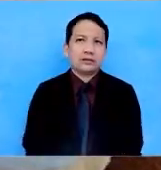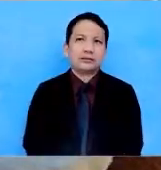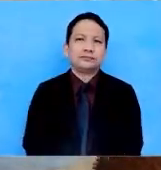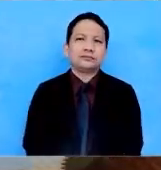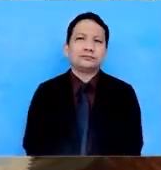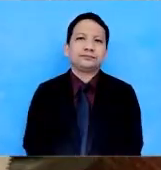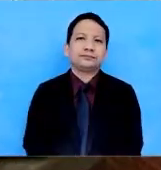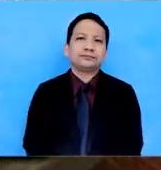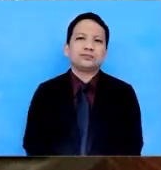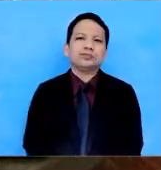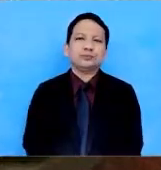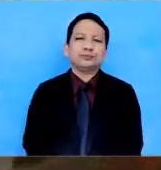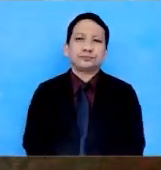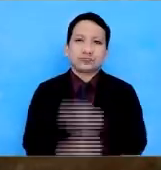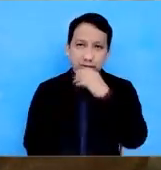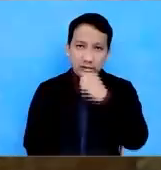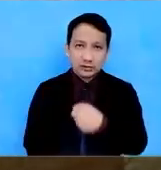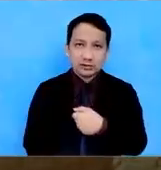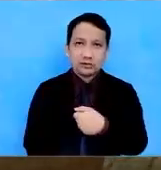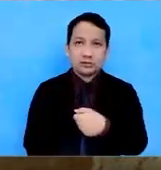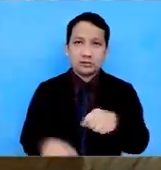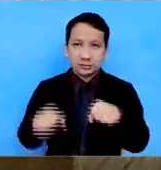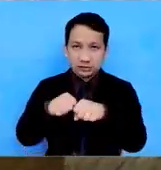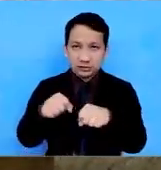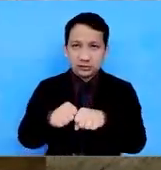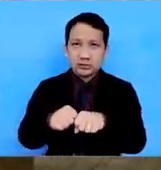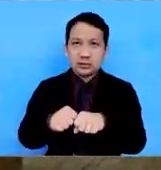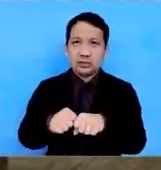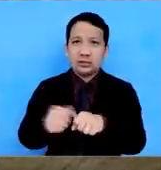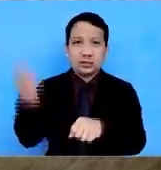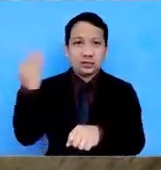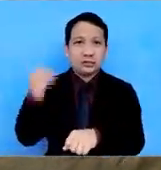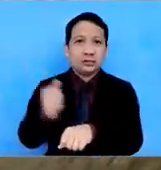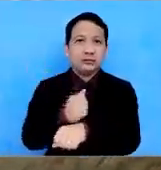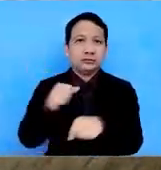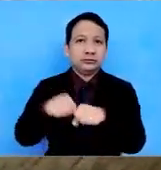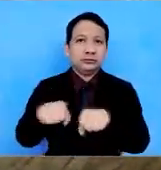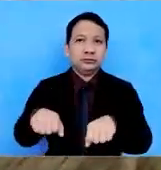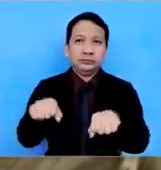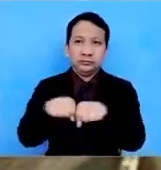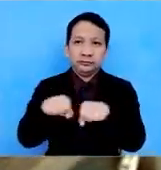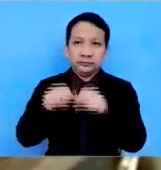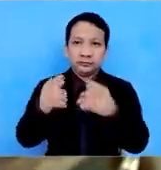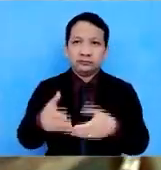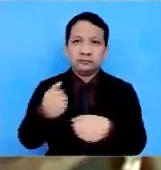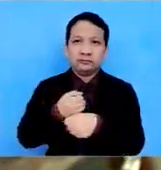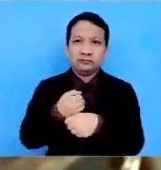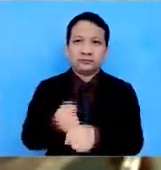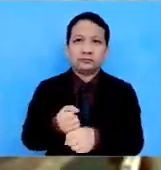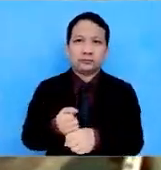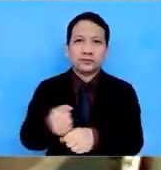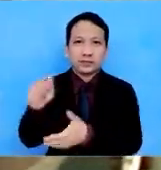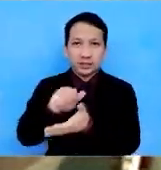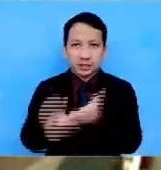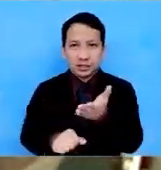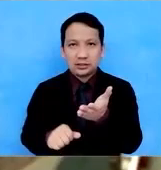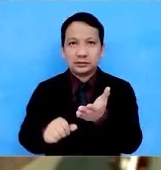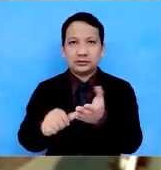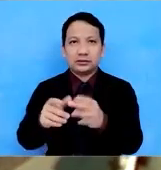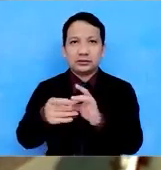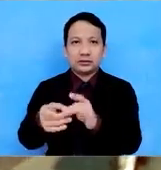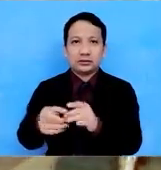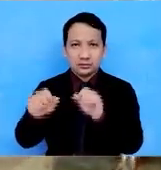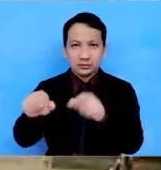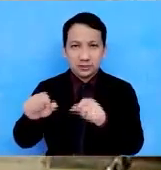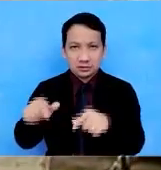Ang mga lumang hulmahan o shoe lasts ng mga dating sapatero sa Marikina, ginawa nilang art piece saka ibebenta